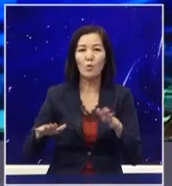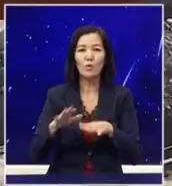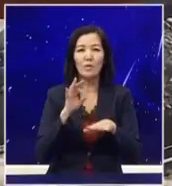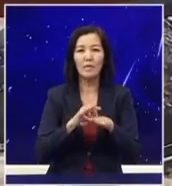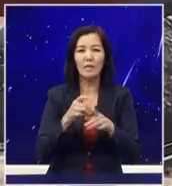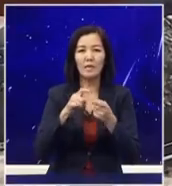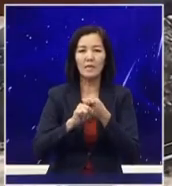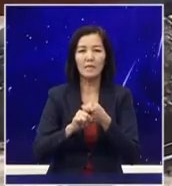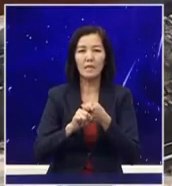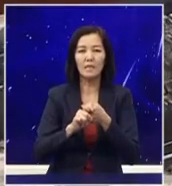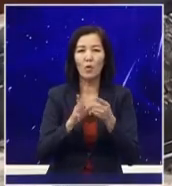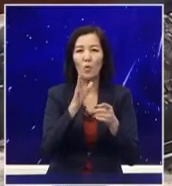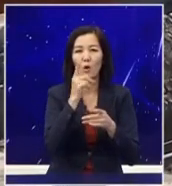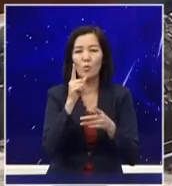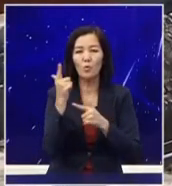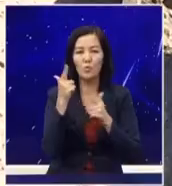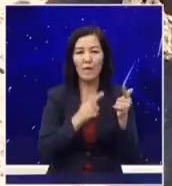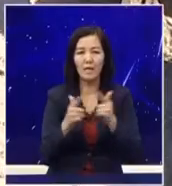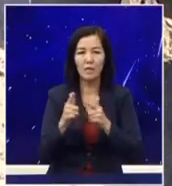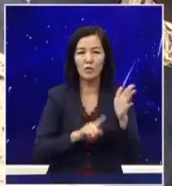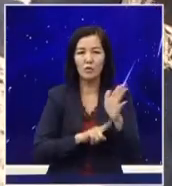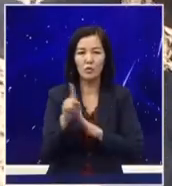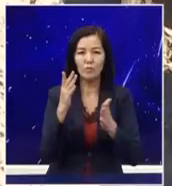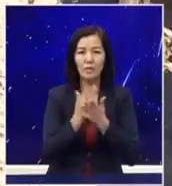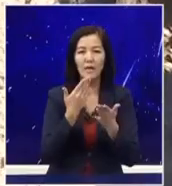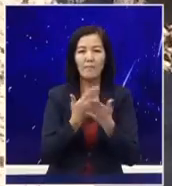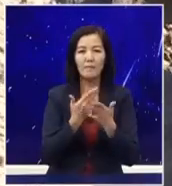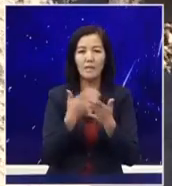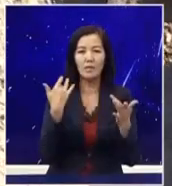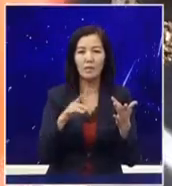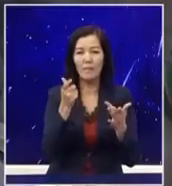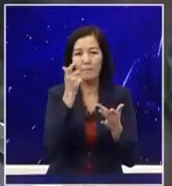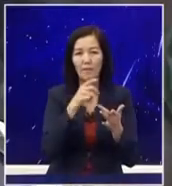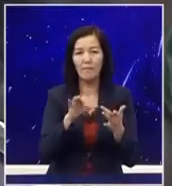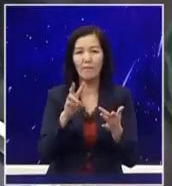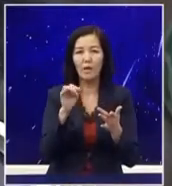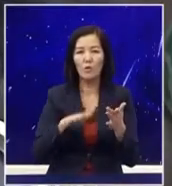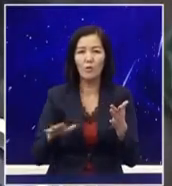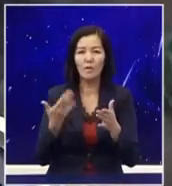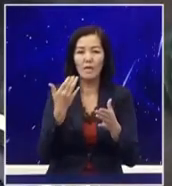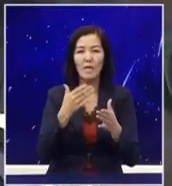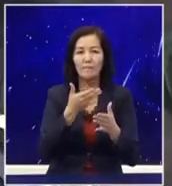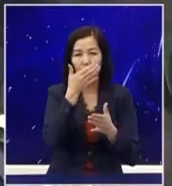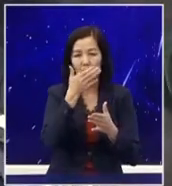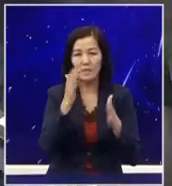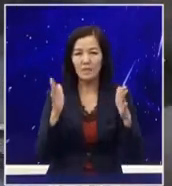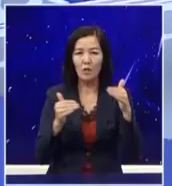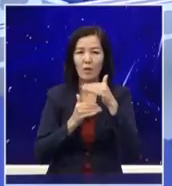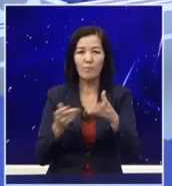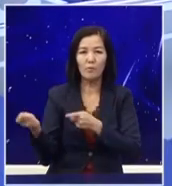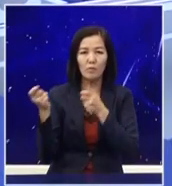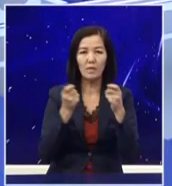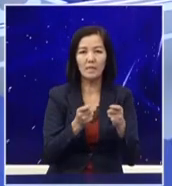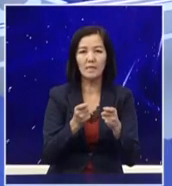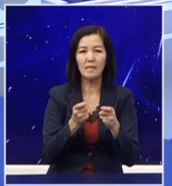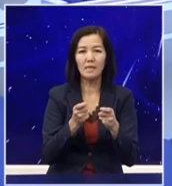тәжді індеттің кезекті толқынына дайындық жүріп жатыр. Мәселен, Жамбыл, Панфилов, Алакөл аудандарында тыныс алу аппараттары